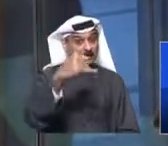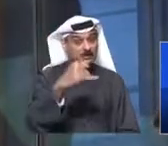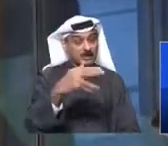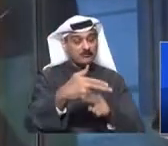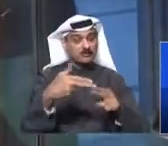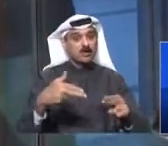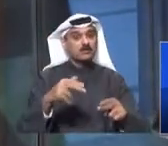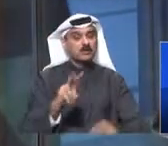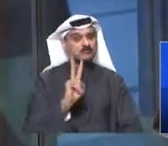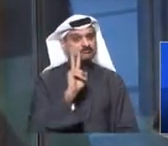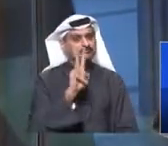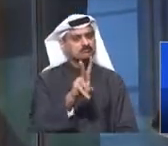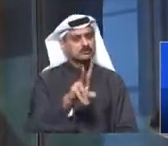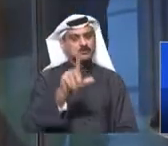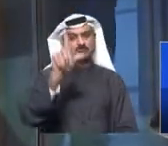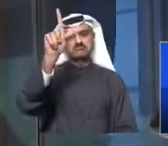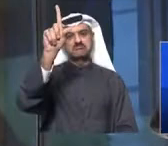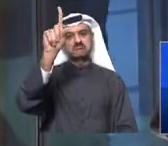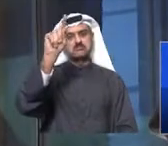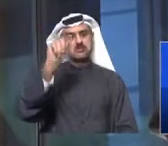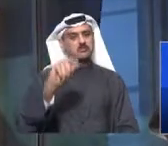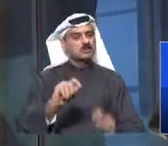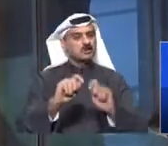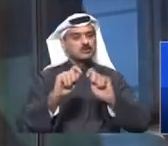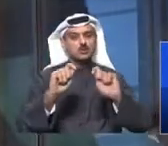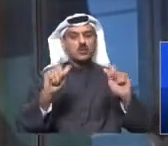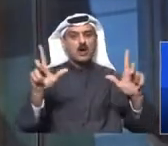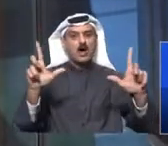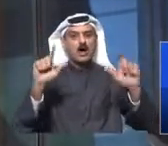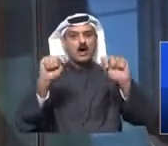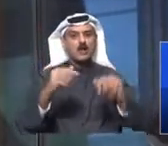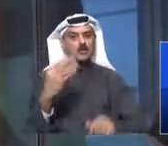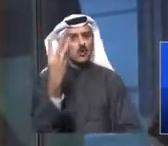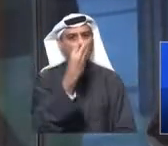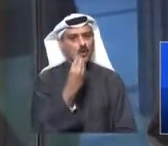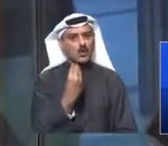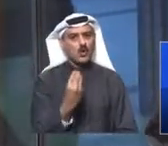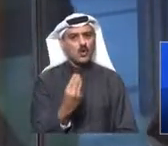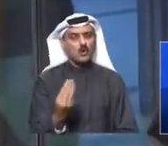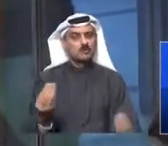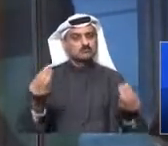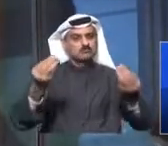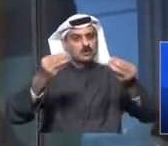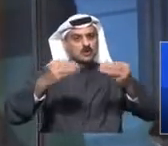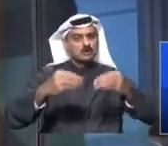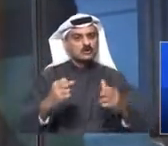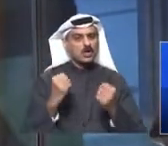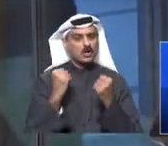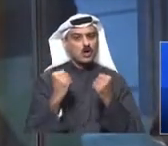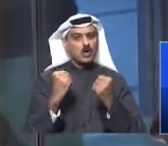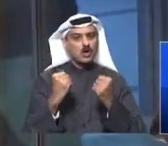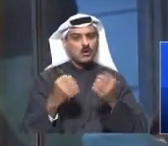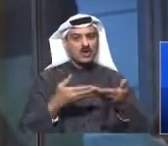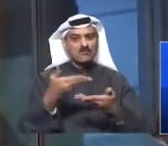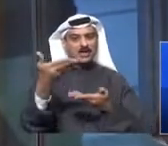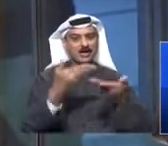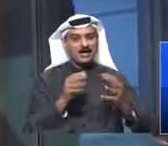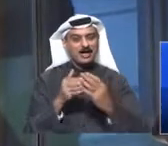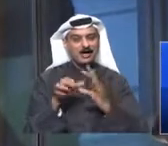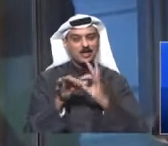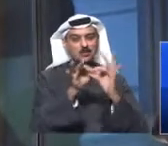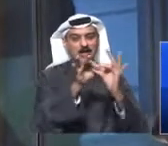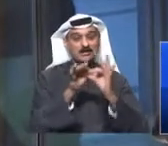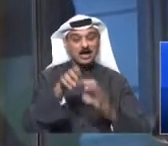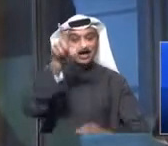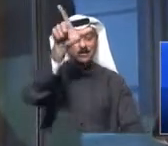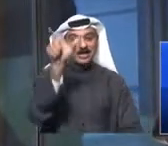العرض، وتستحق بالفعل أن تكون دائما معززة مقوية للعلاقات الكويتية الإيطالية